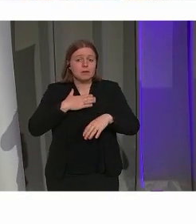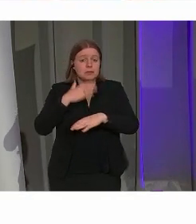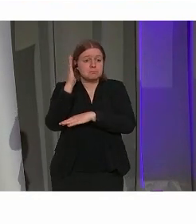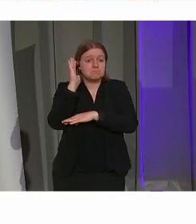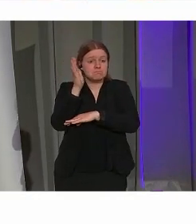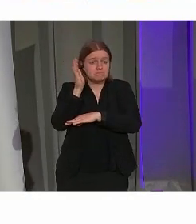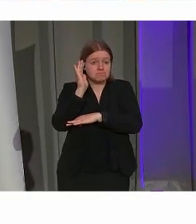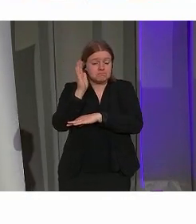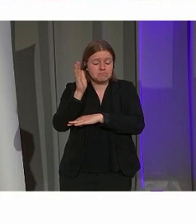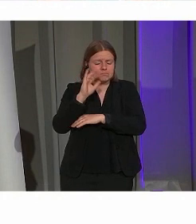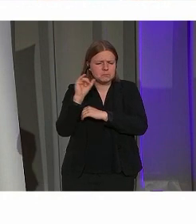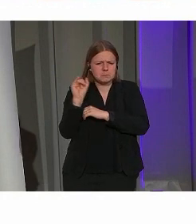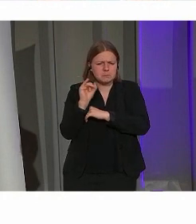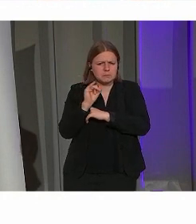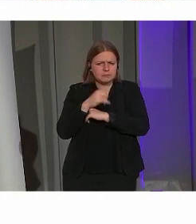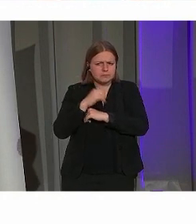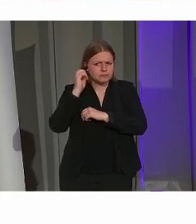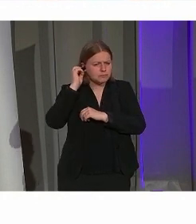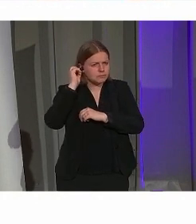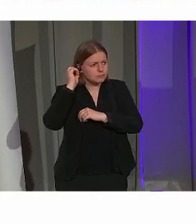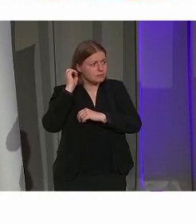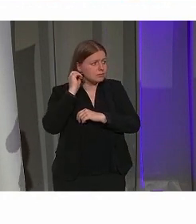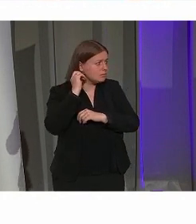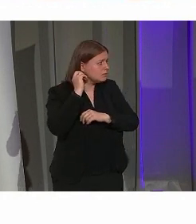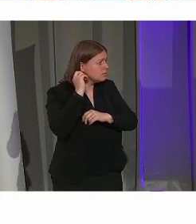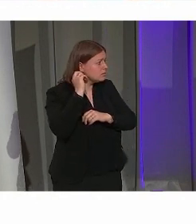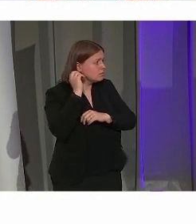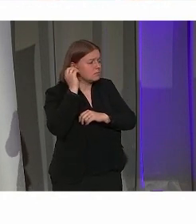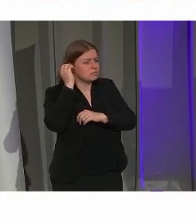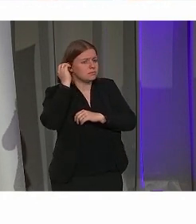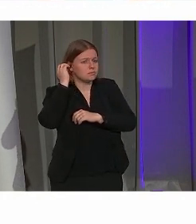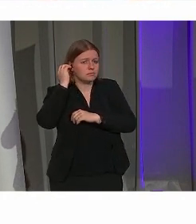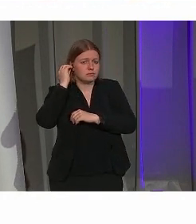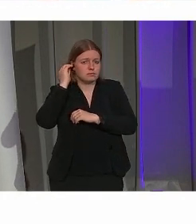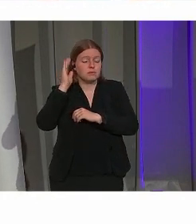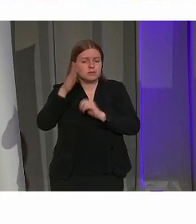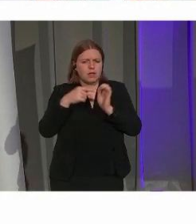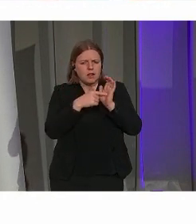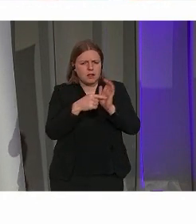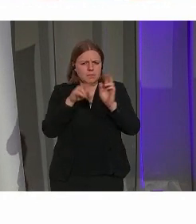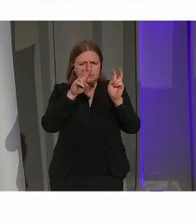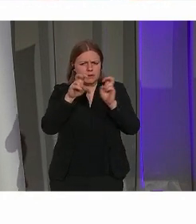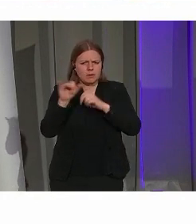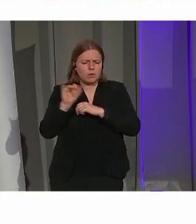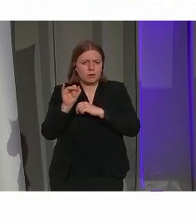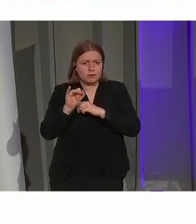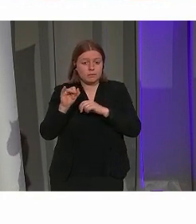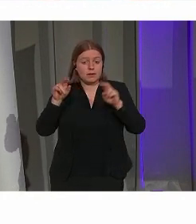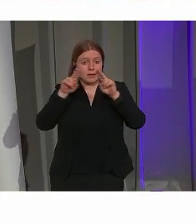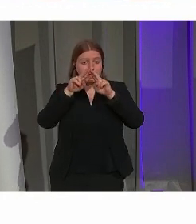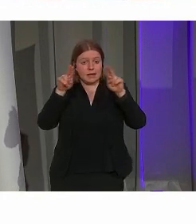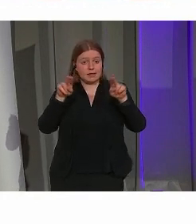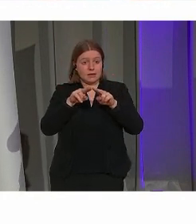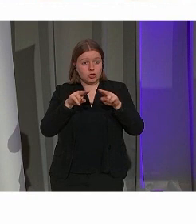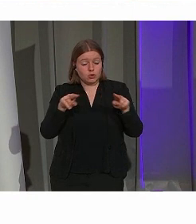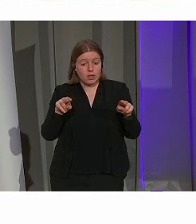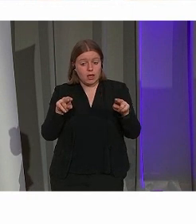Mijn presentatie zal het volgende onderlijnen. De